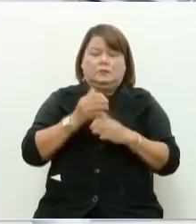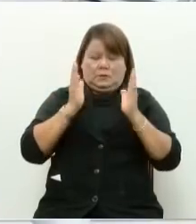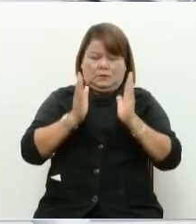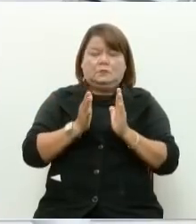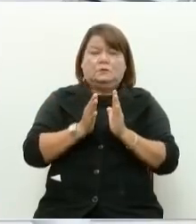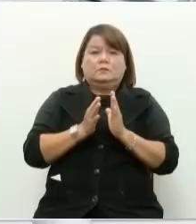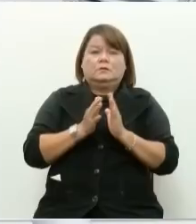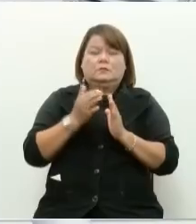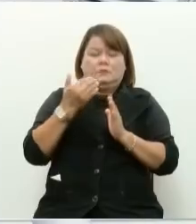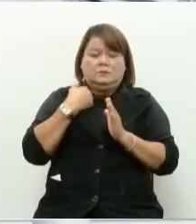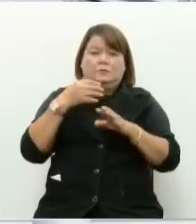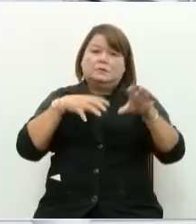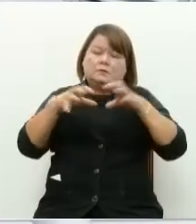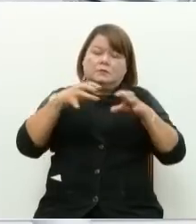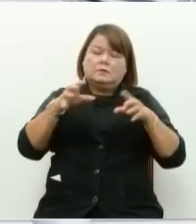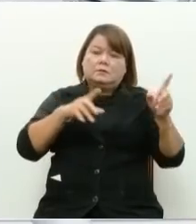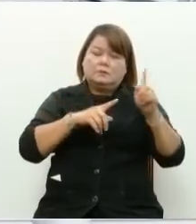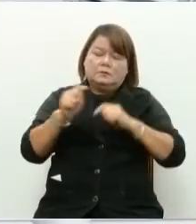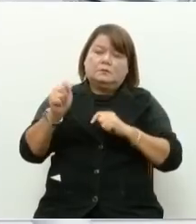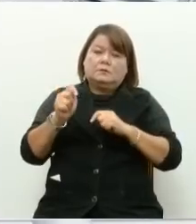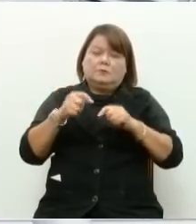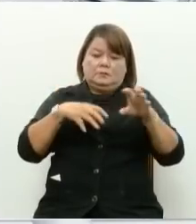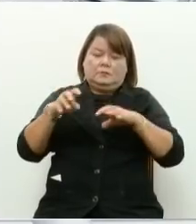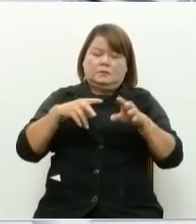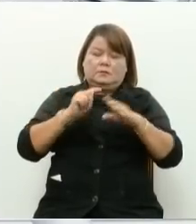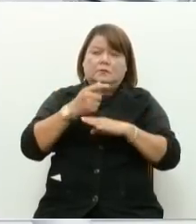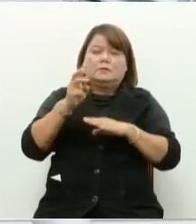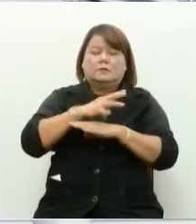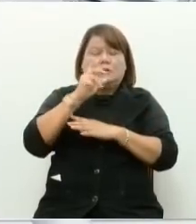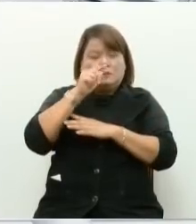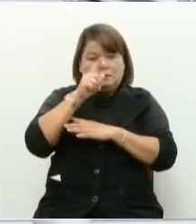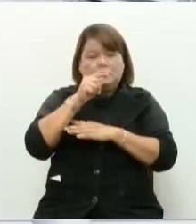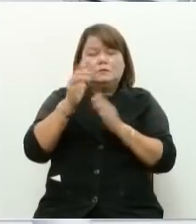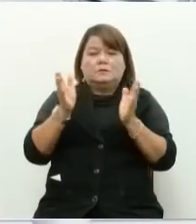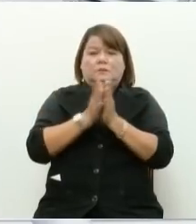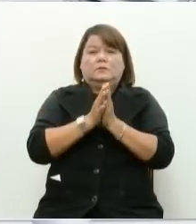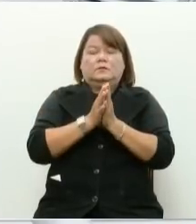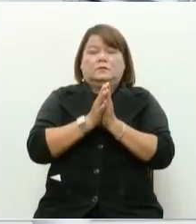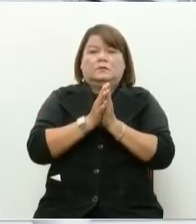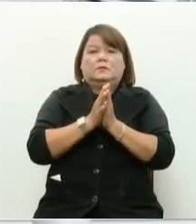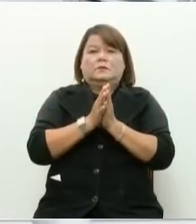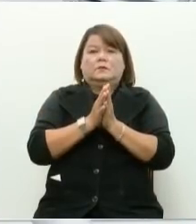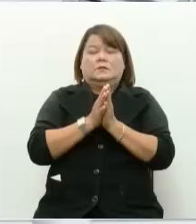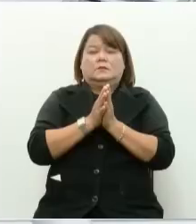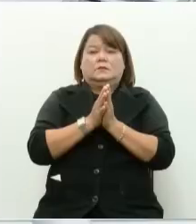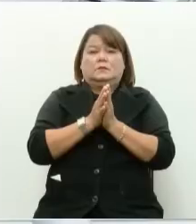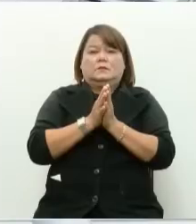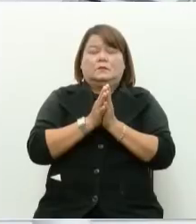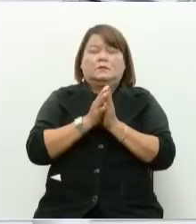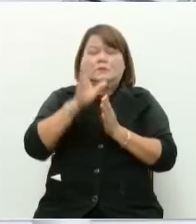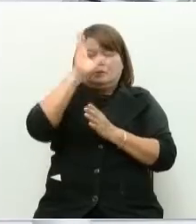นะครับก็ได้มีการเตรียมงานที่จะจัดงานวันแม่รวมไปถึงในการที่จะหากิจก